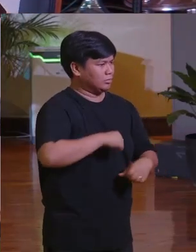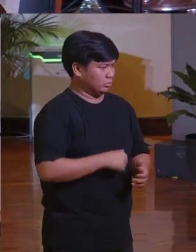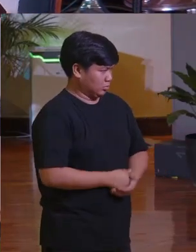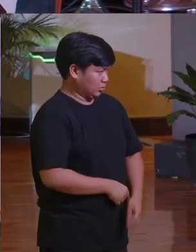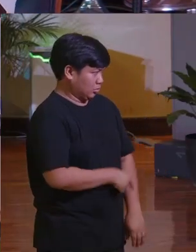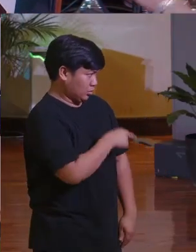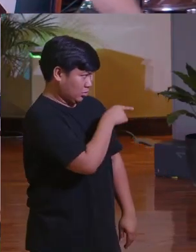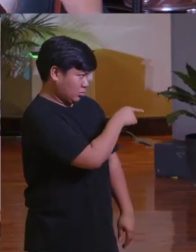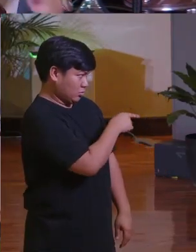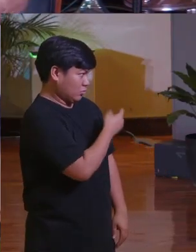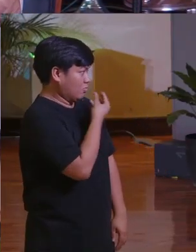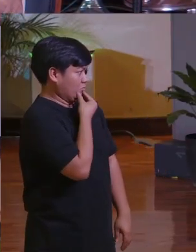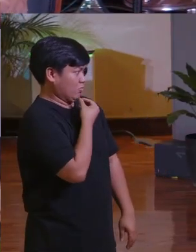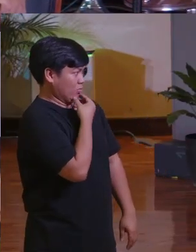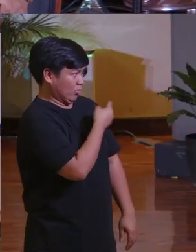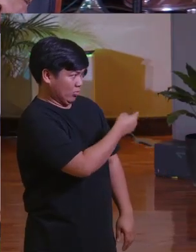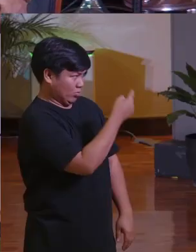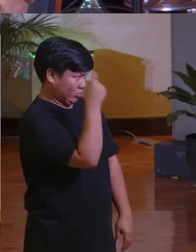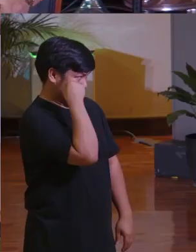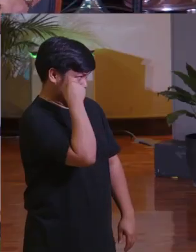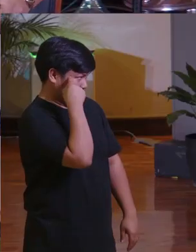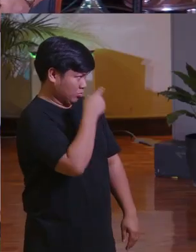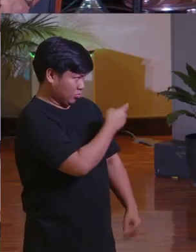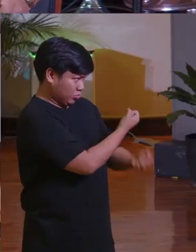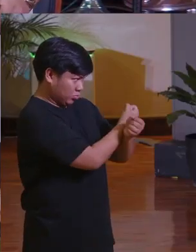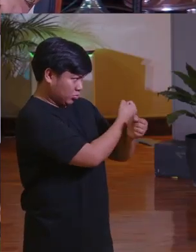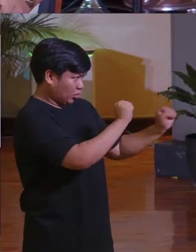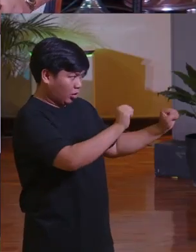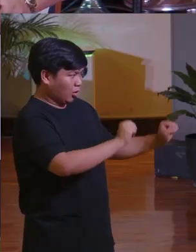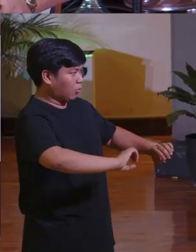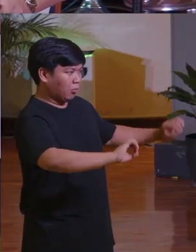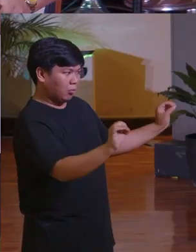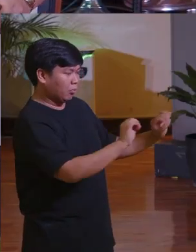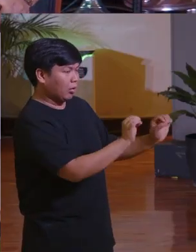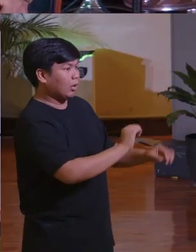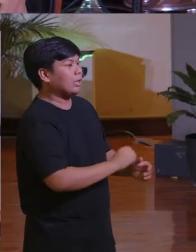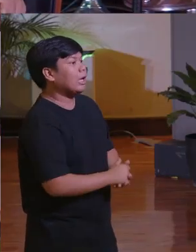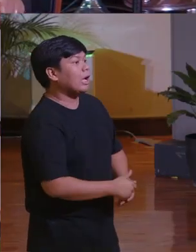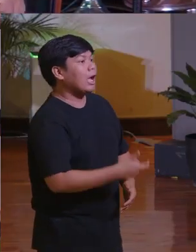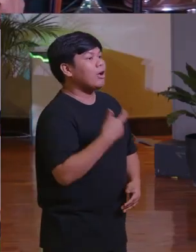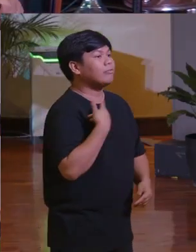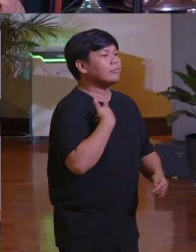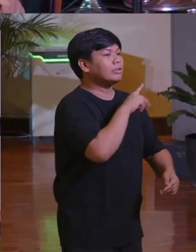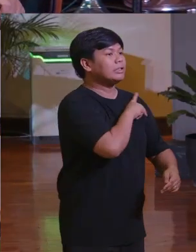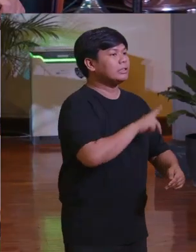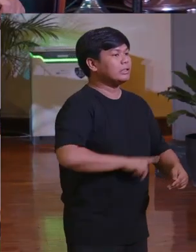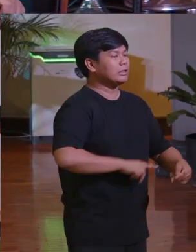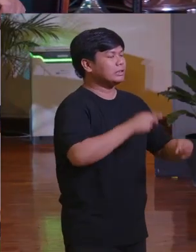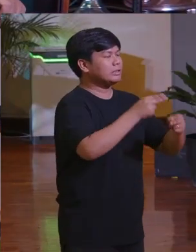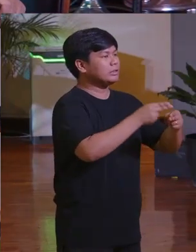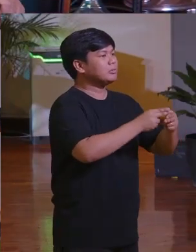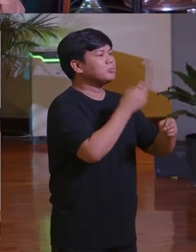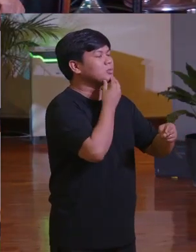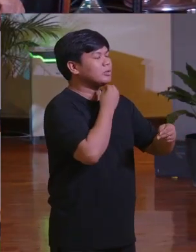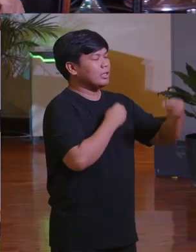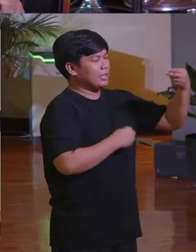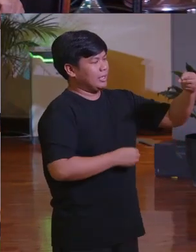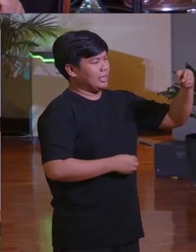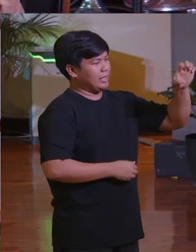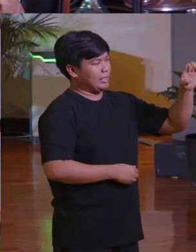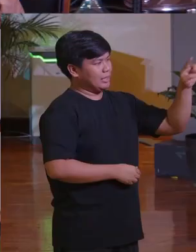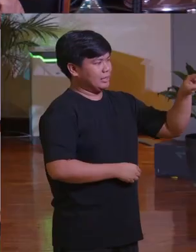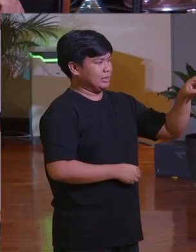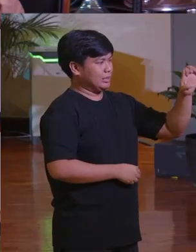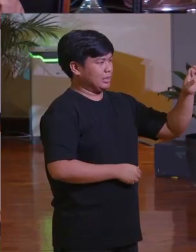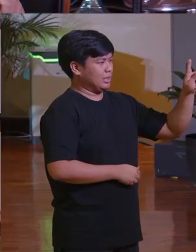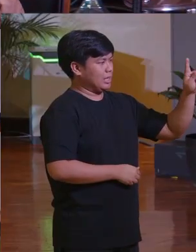po siyang napakalaking army. Nanalangin si Hezekiah at sila ay